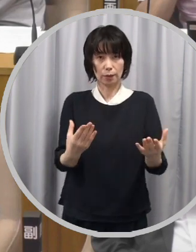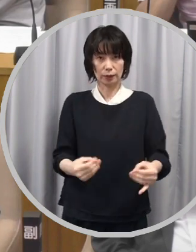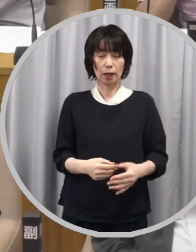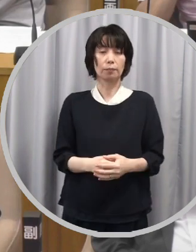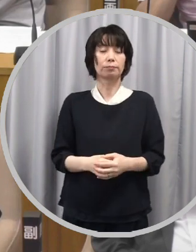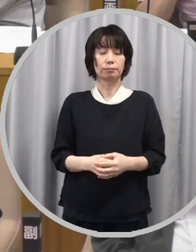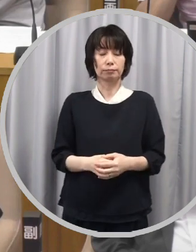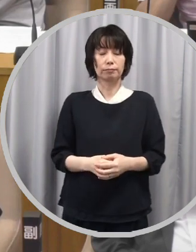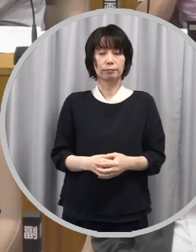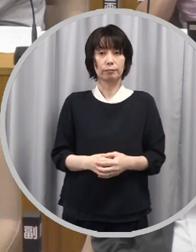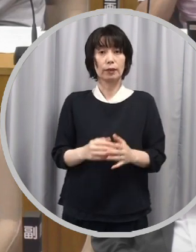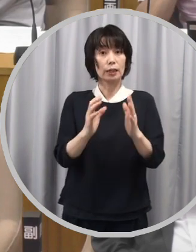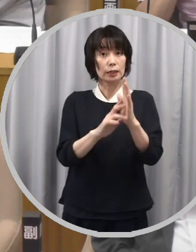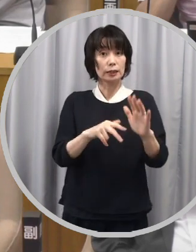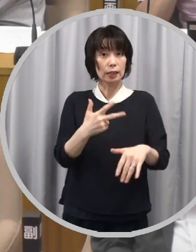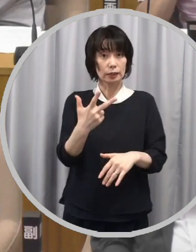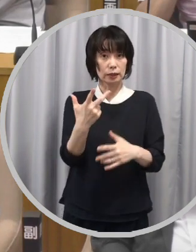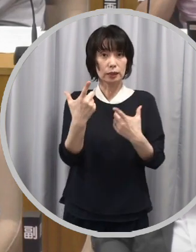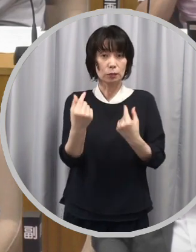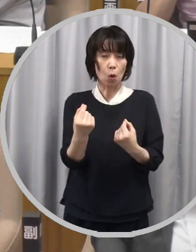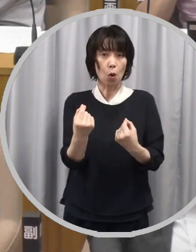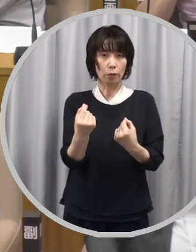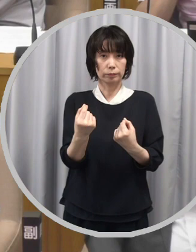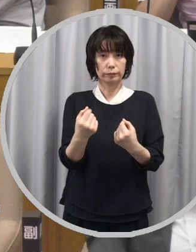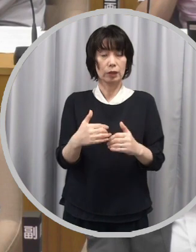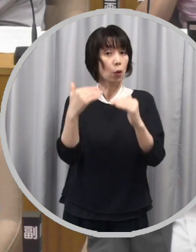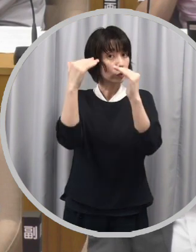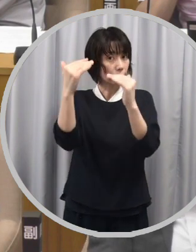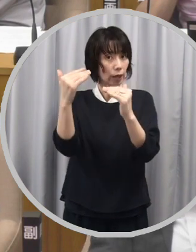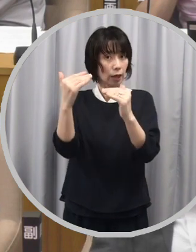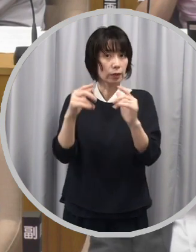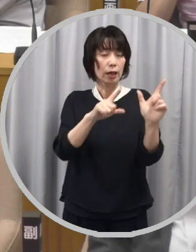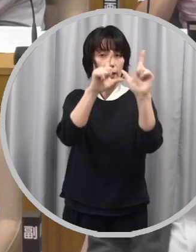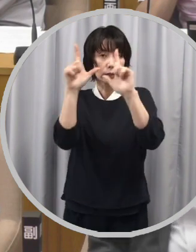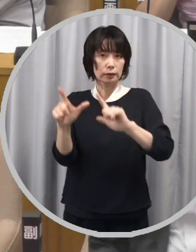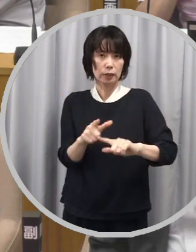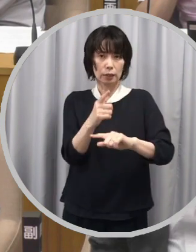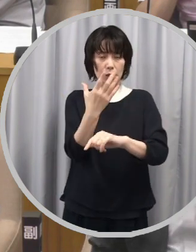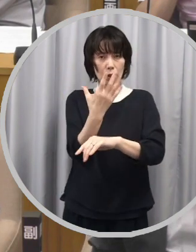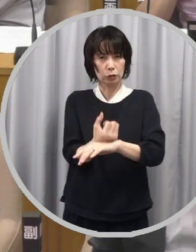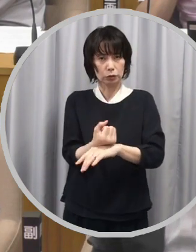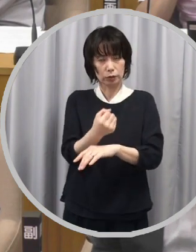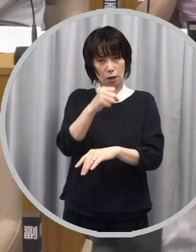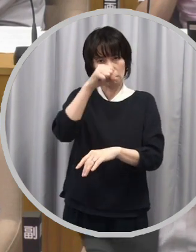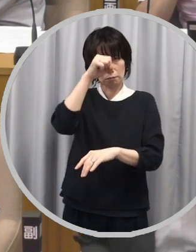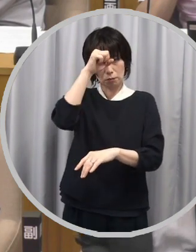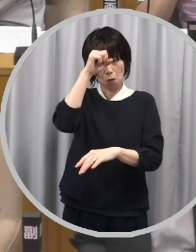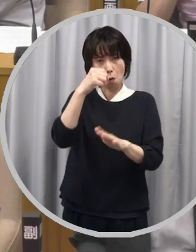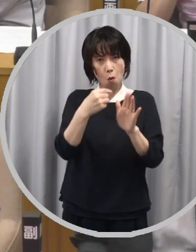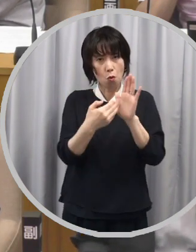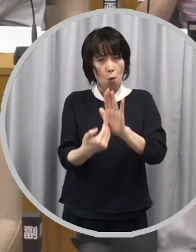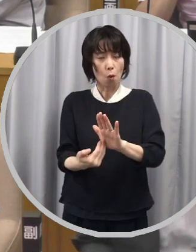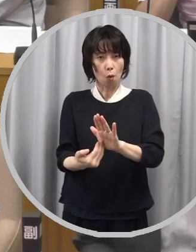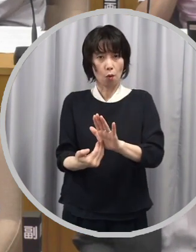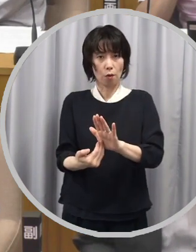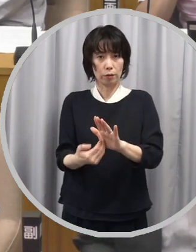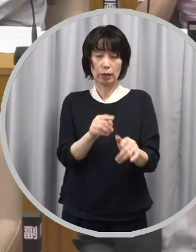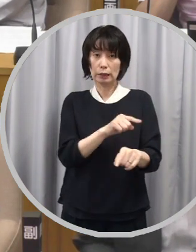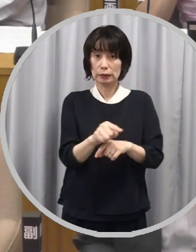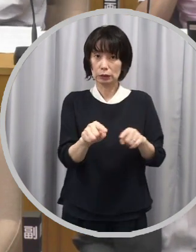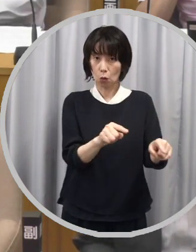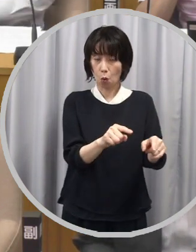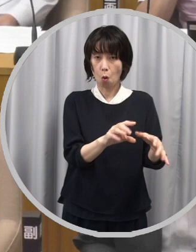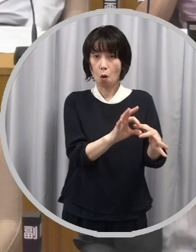。本市につきましても、成人への生活習慣病予防の指導が、その後